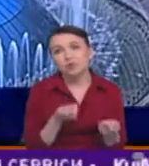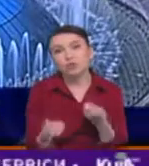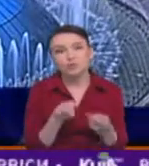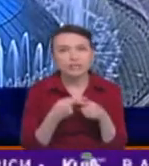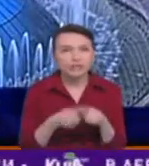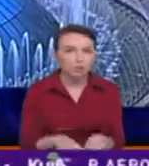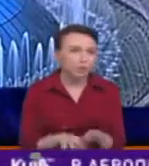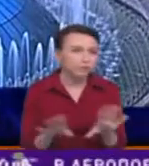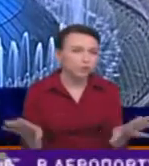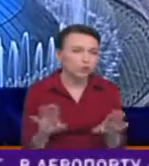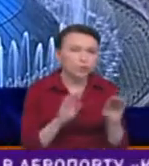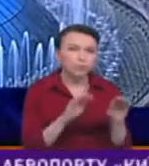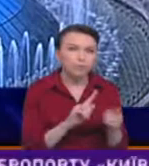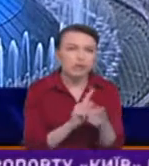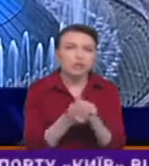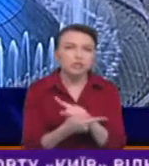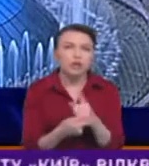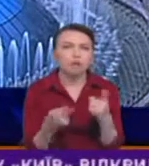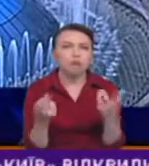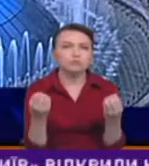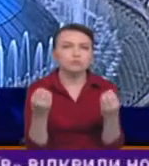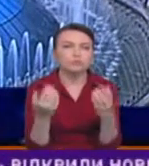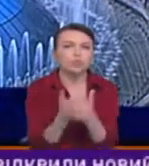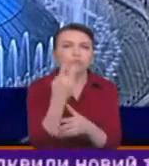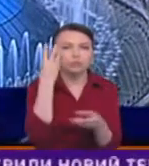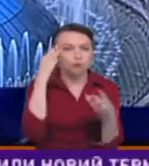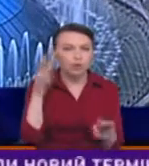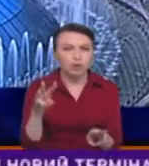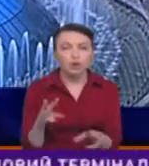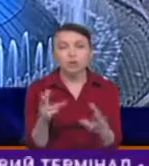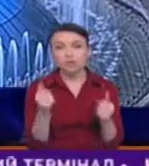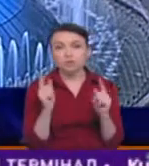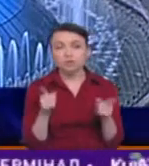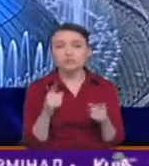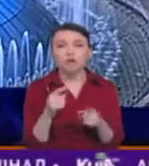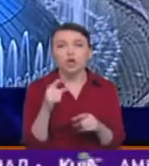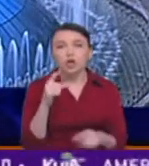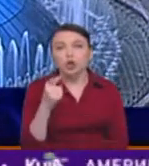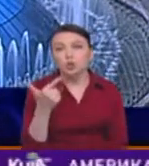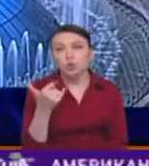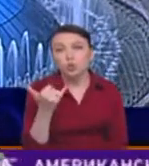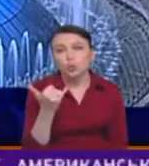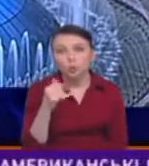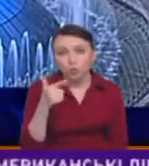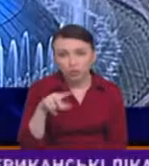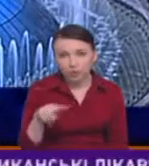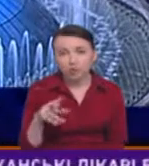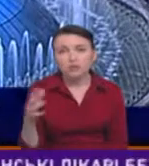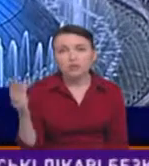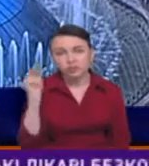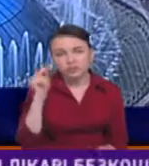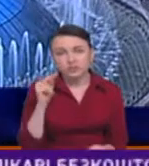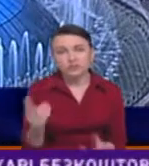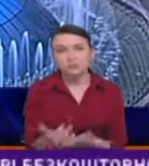технологія. Просто вона перейшла в діджитал. Але з огляду на дійсно, як ви правильно кажете, що Google навчився збирати біг-бази, і дійсно можна